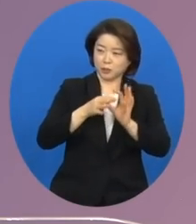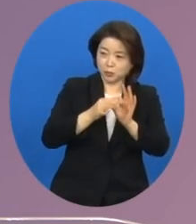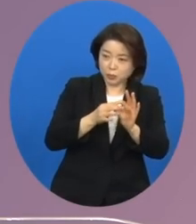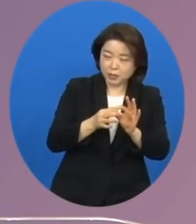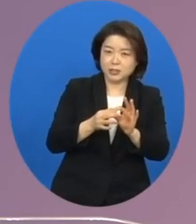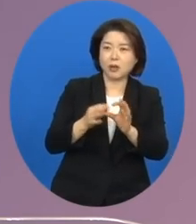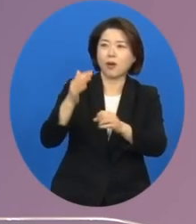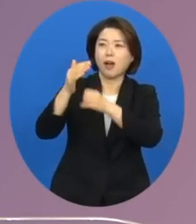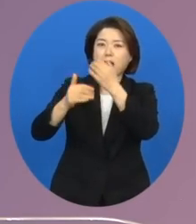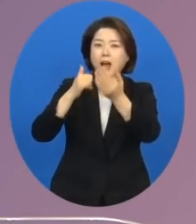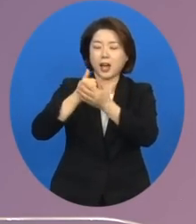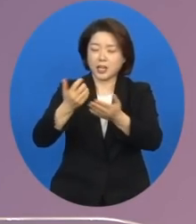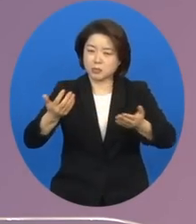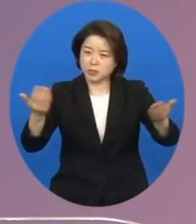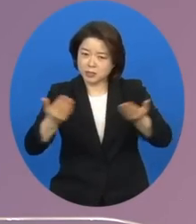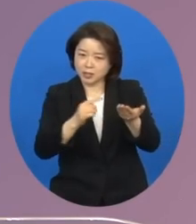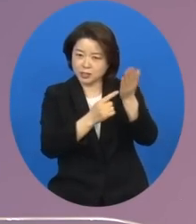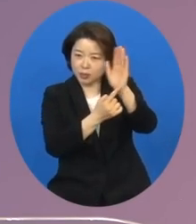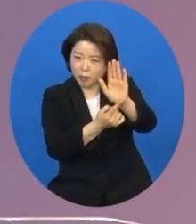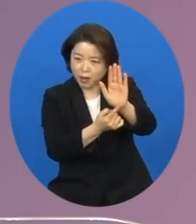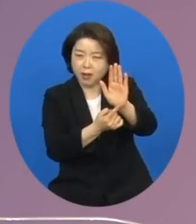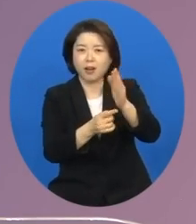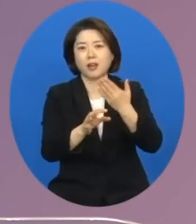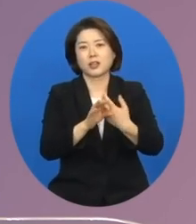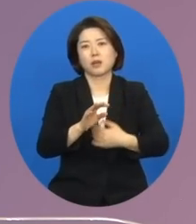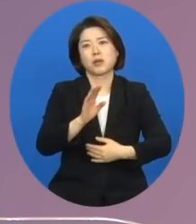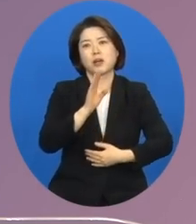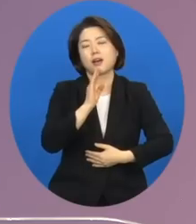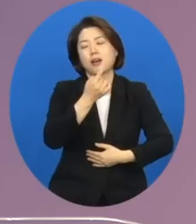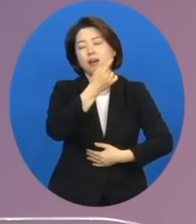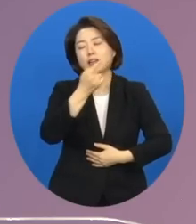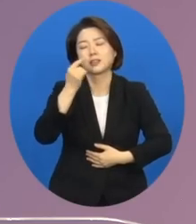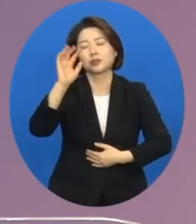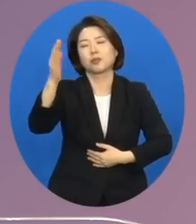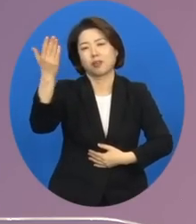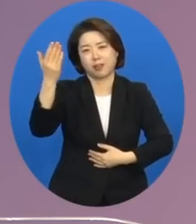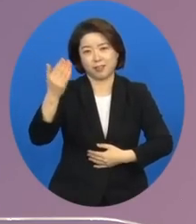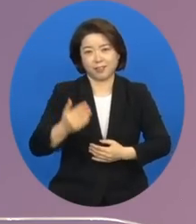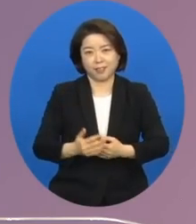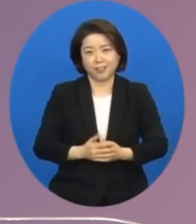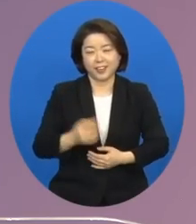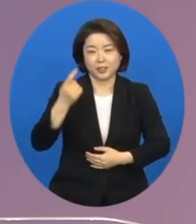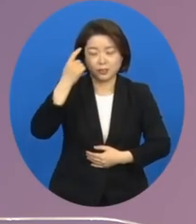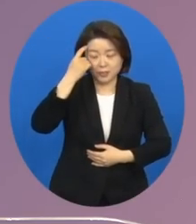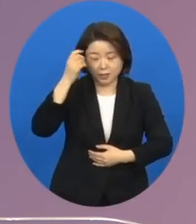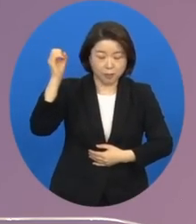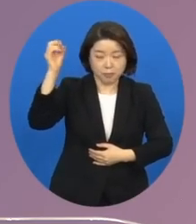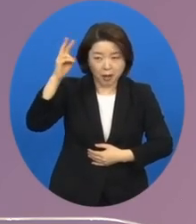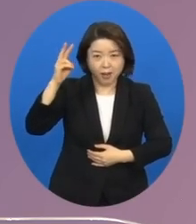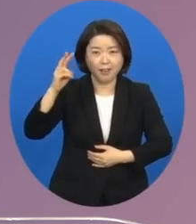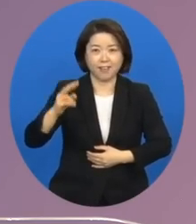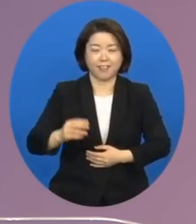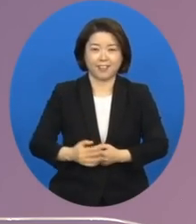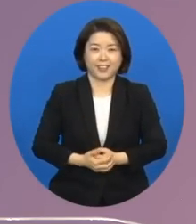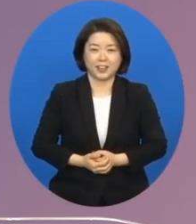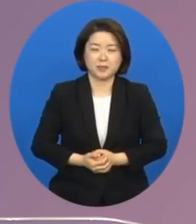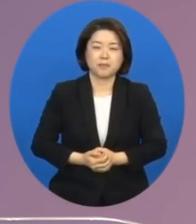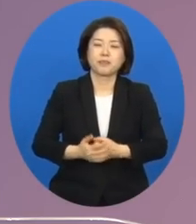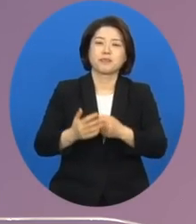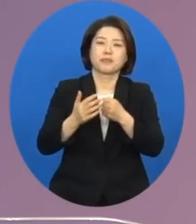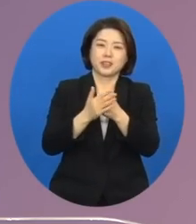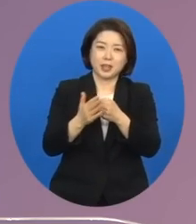통해서 하나님이 일하신다고 하면 이게 증거가 되겠구나 그런 생각이 갑자기 들었습니다 그래서